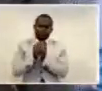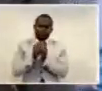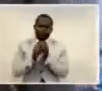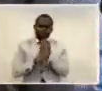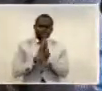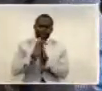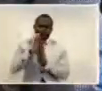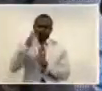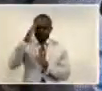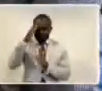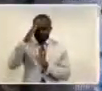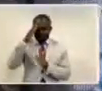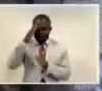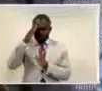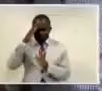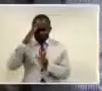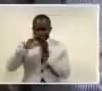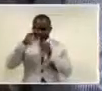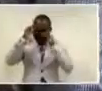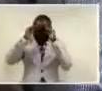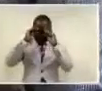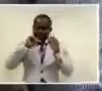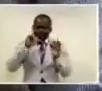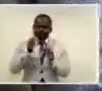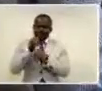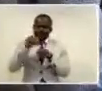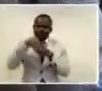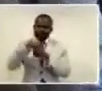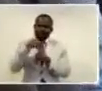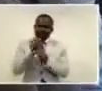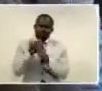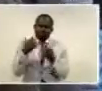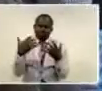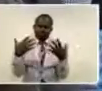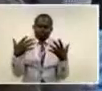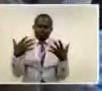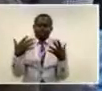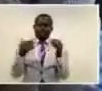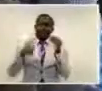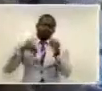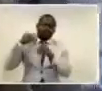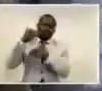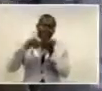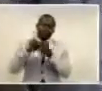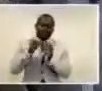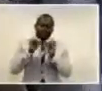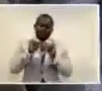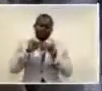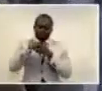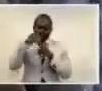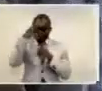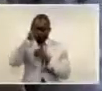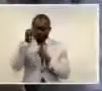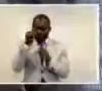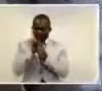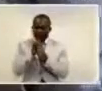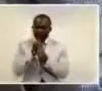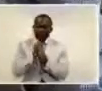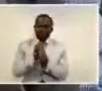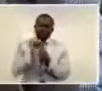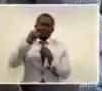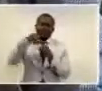niteje imbere nzi ko ndi umudamu umuntu wize atagomba kujya mu myuga y'ubukorikori nyuma ngumye mu bushomeri burebure nza